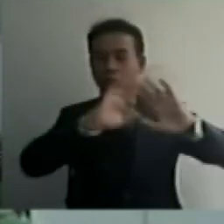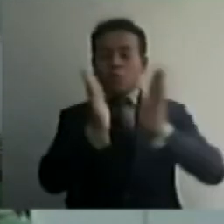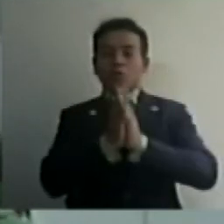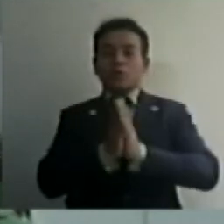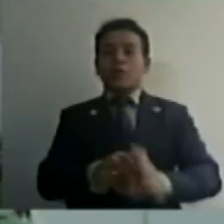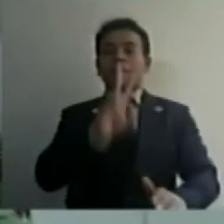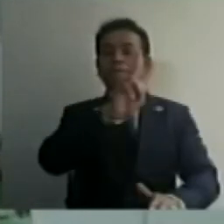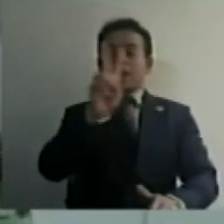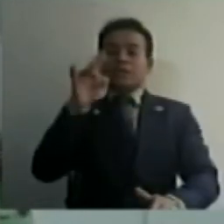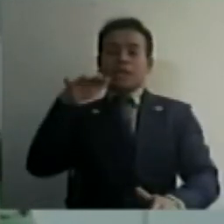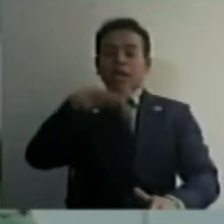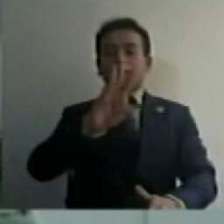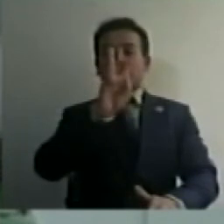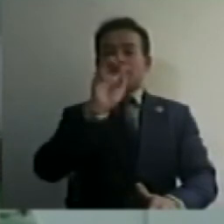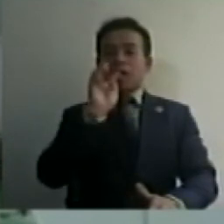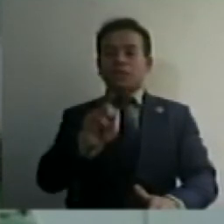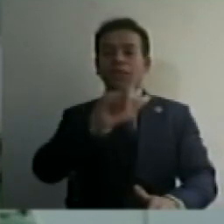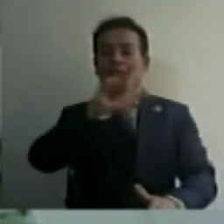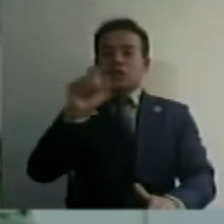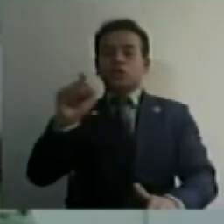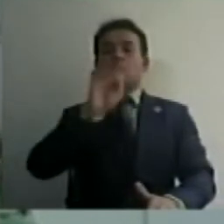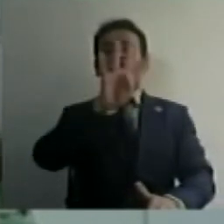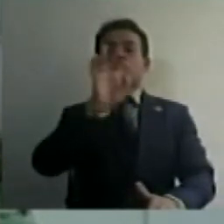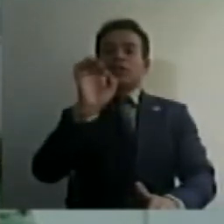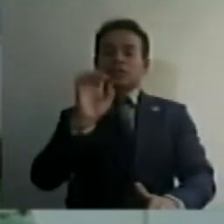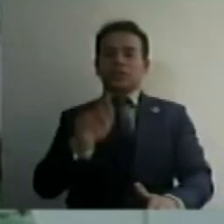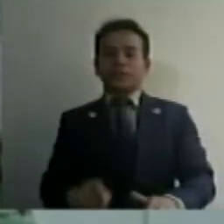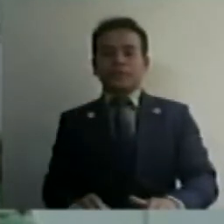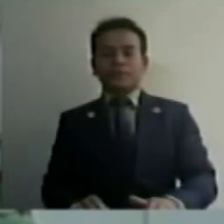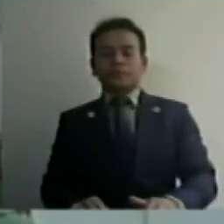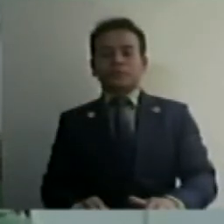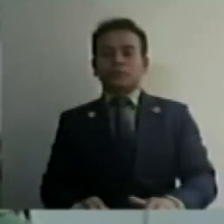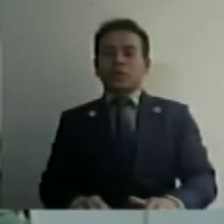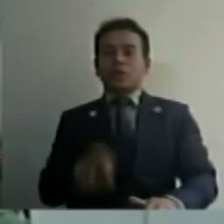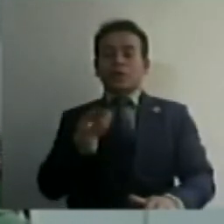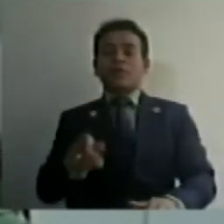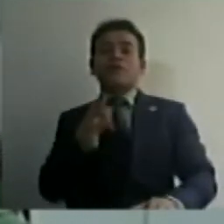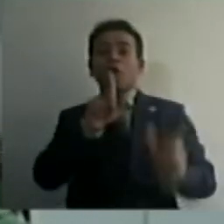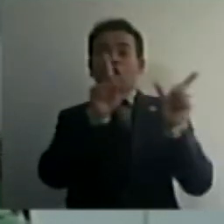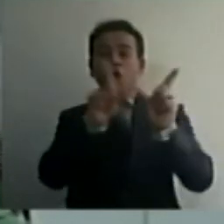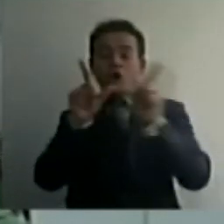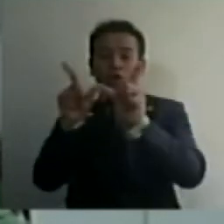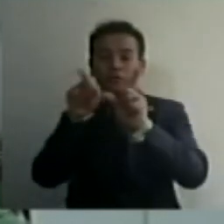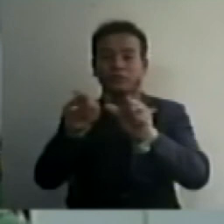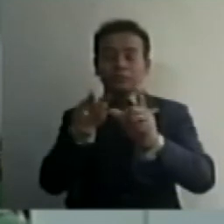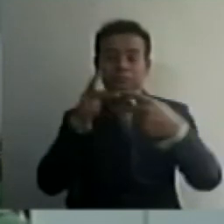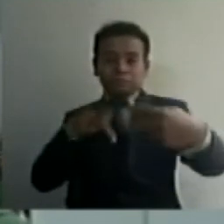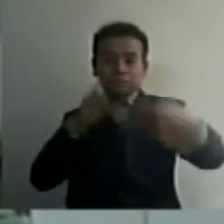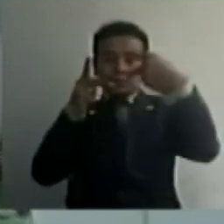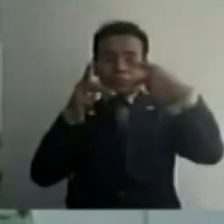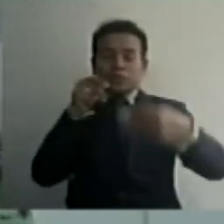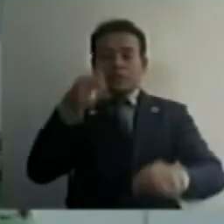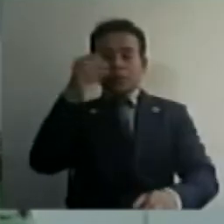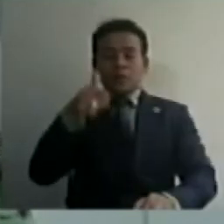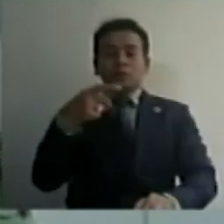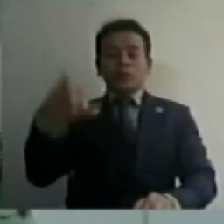22,30,740টি। অনলাইন প্ল্যাটফর্মে মুক্ত পাঠে হটলাইন সেবা দেওয়ার জন্য প্রশিক্ষণপ্রাপ্ত চিকিৎসক